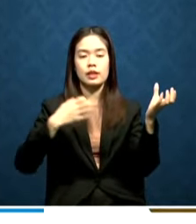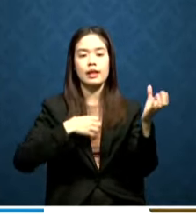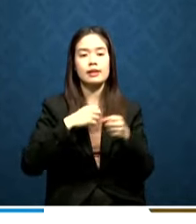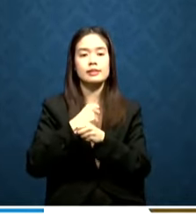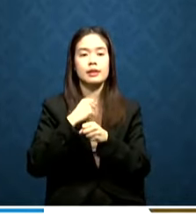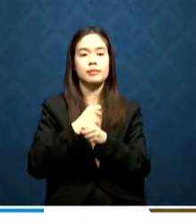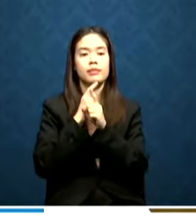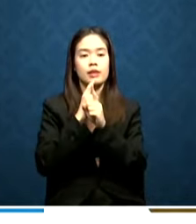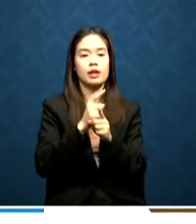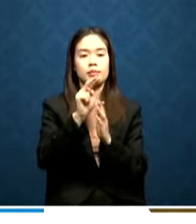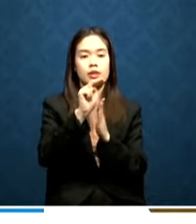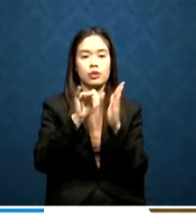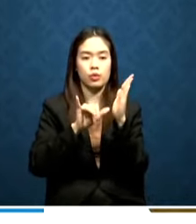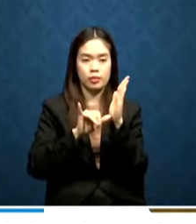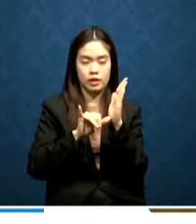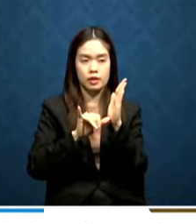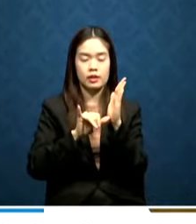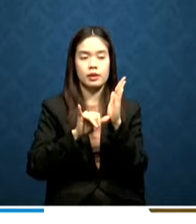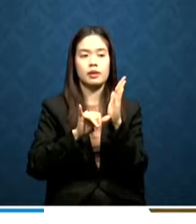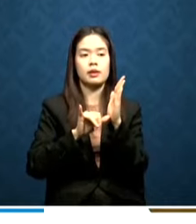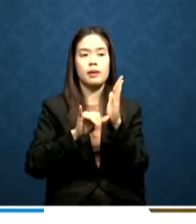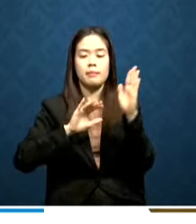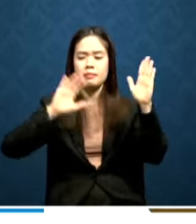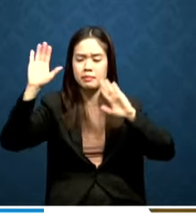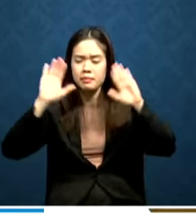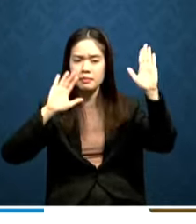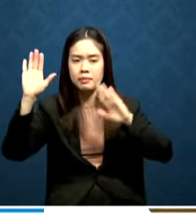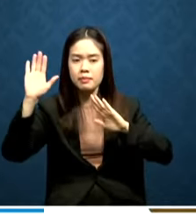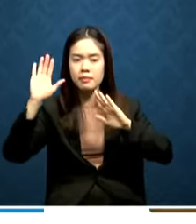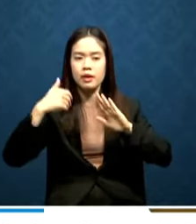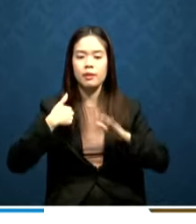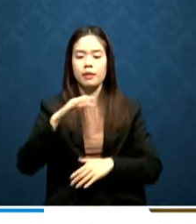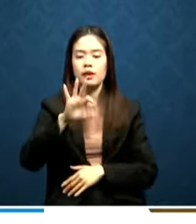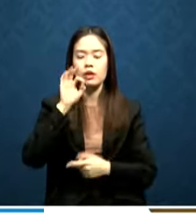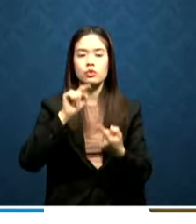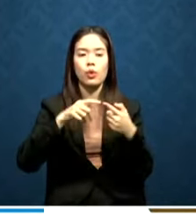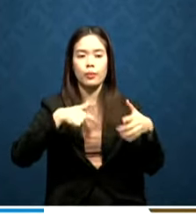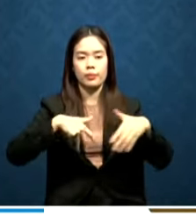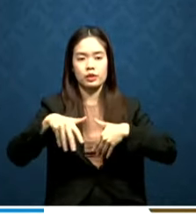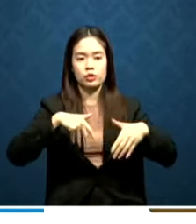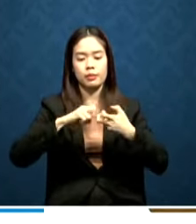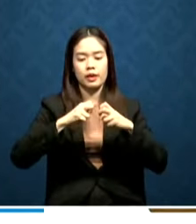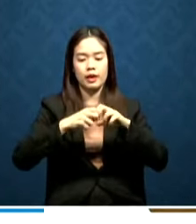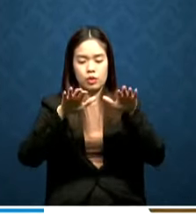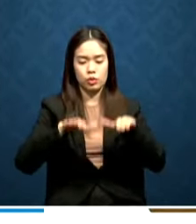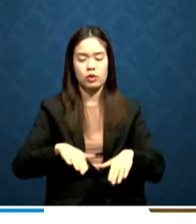ครับของนโยบายรัฐบาลคือเป็นประชาธิปไตยมากขึ้นหมายความว่าให้มาจากประชาชนมันก็ลดความขัดแย้งไปได้เยอะแล้วส่วนรายละเอียดเนี่ยก็ต้